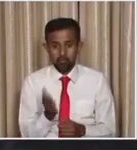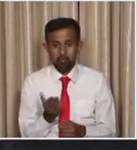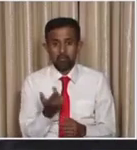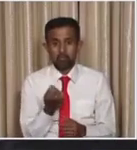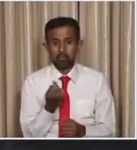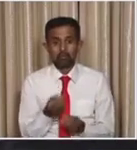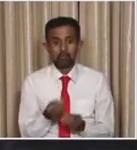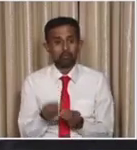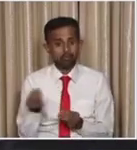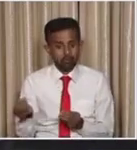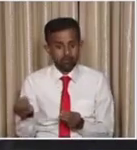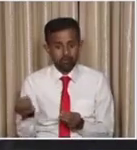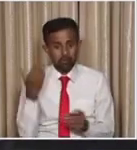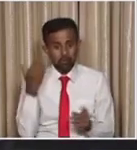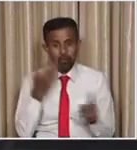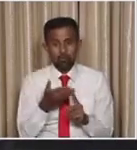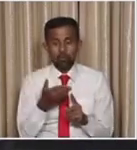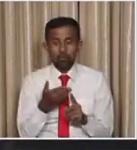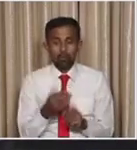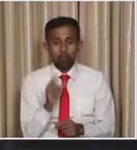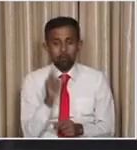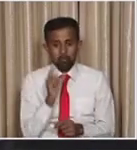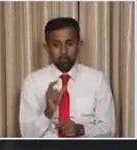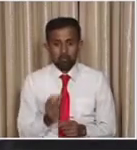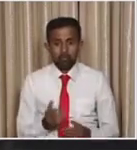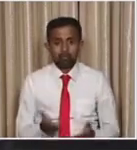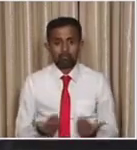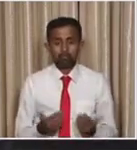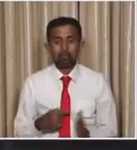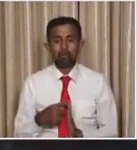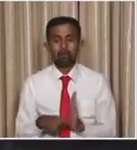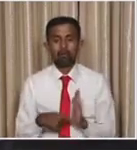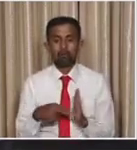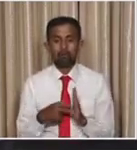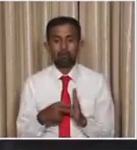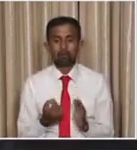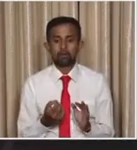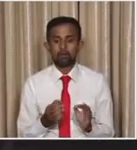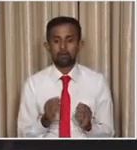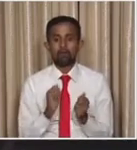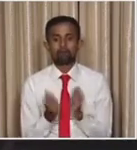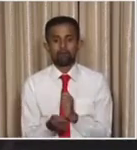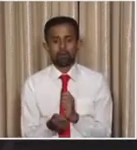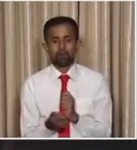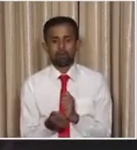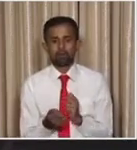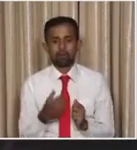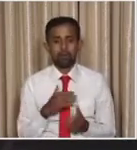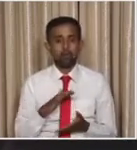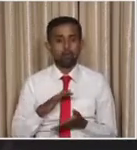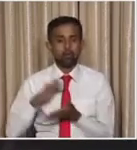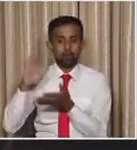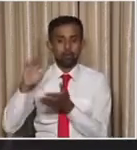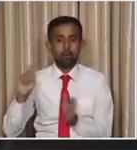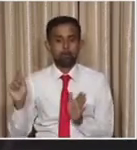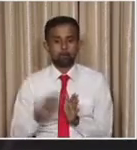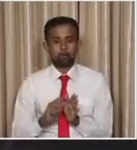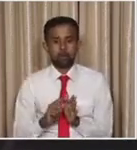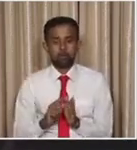වෙන් කරමින් ඒ පිළිබඳව සැලකිල්ලක් දැක්වීම හරහා මේ රටේ ආර්ථිකයේ යම් කිසි වෙනසක් අපේ අපනාය ආදායමේ යම්